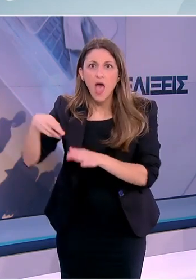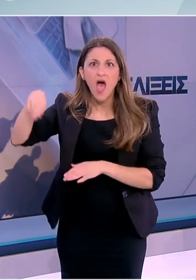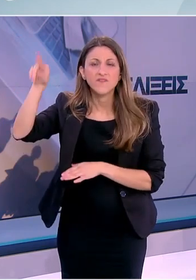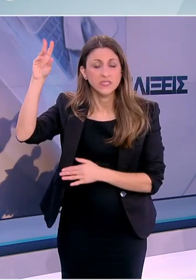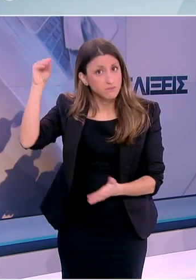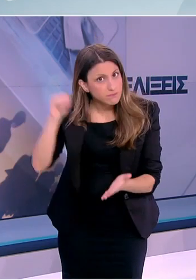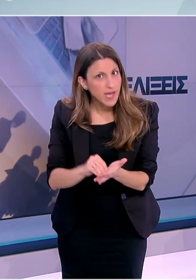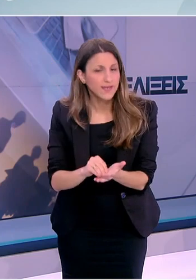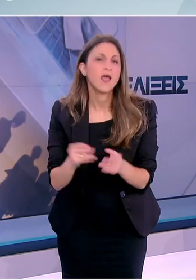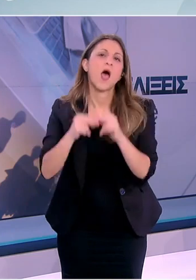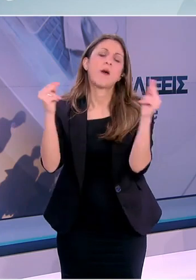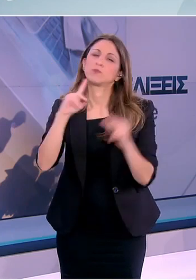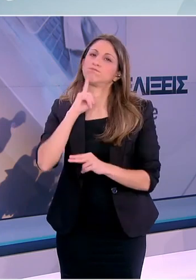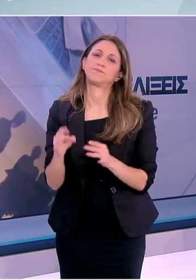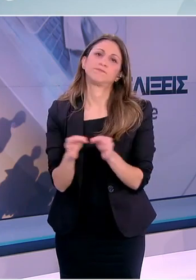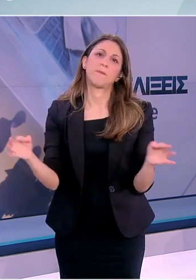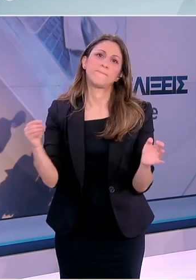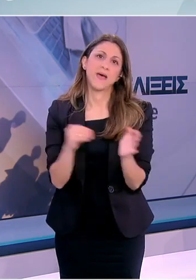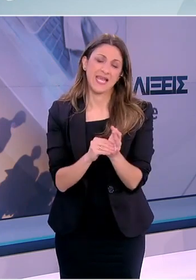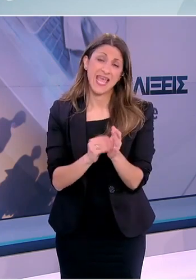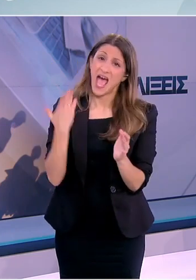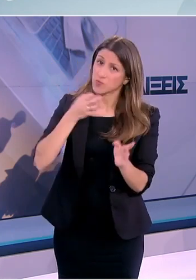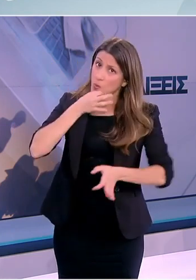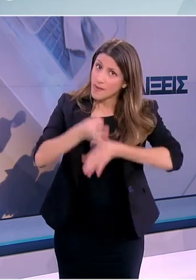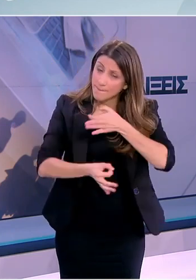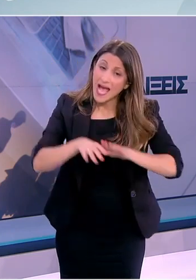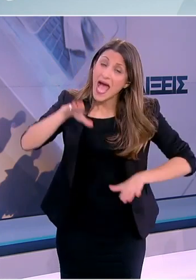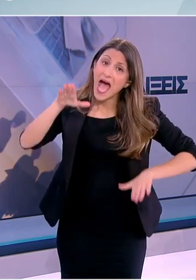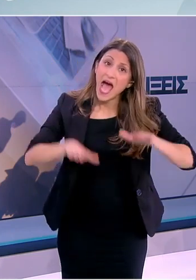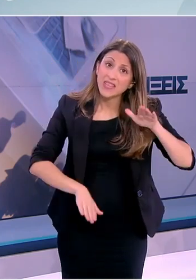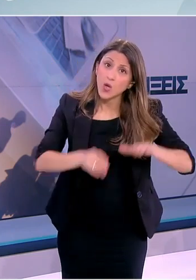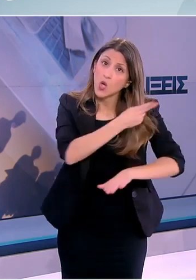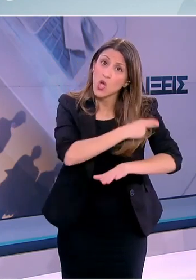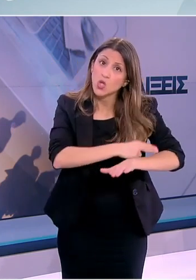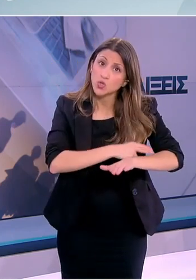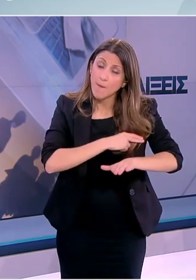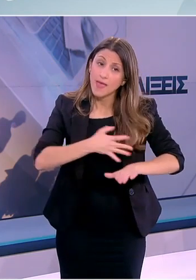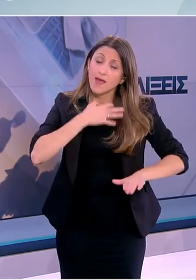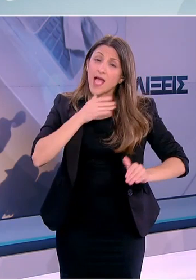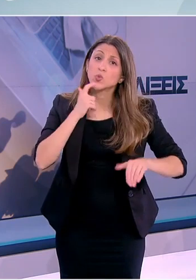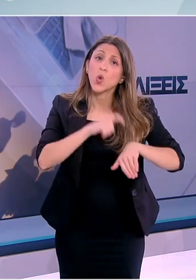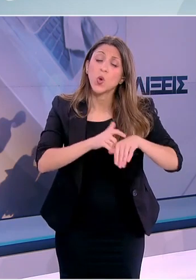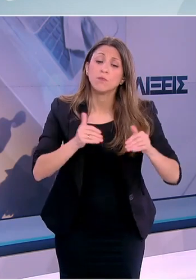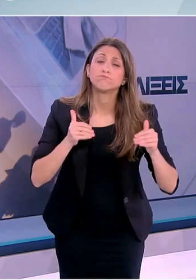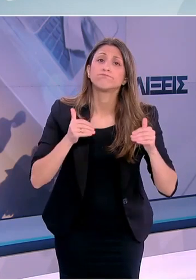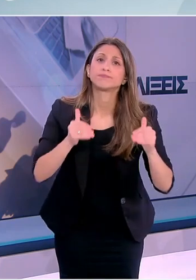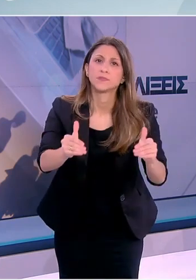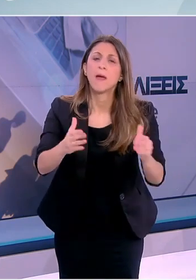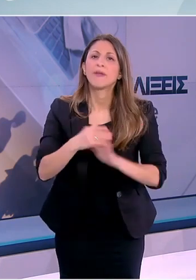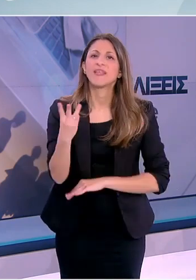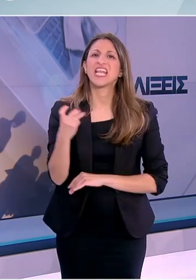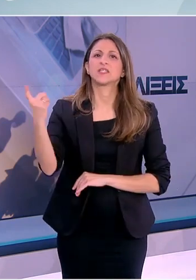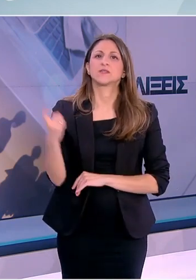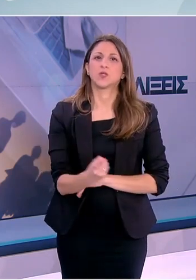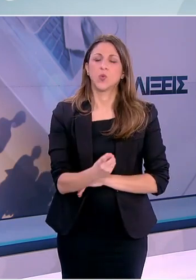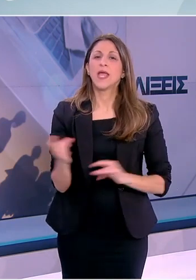εκθετική αύξηση των κρουσμάτων στη χώρα τους. Αυτό εννοούσα και πριν, ότι ανάλογα με την αντοχή του συστήματος υγείας, το οποίο μπορεί να είναι στο 30% αυτή τη